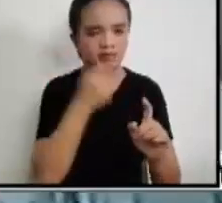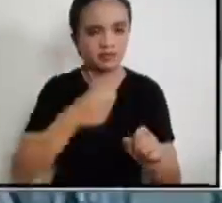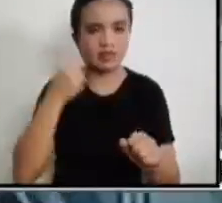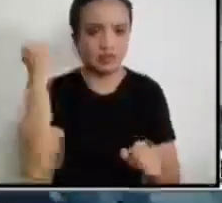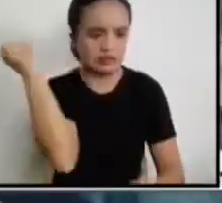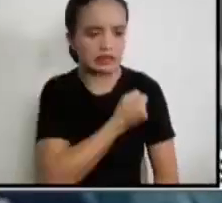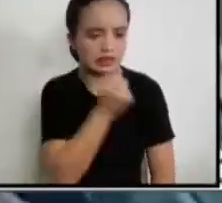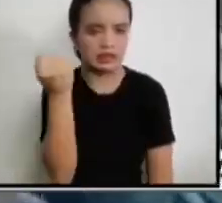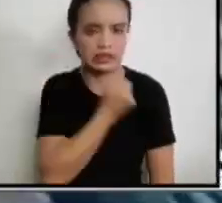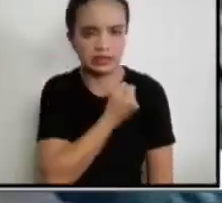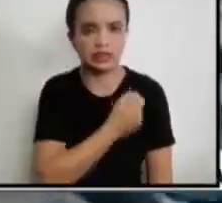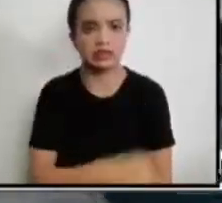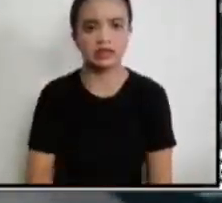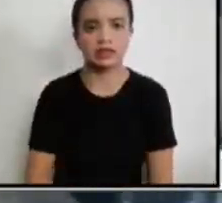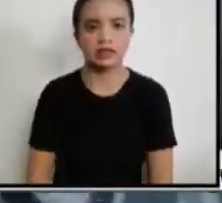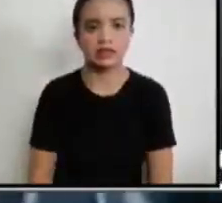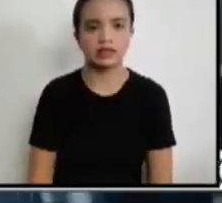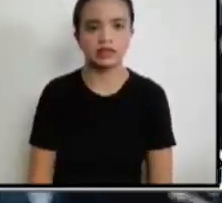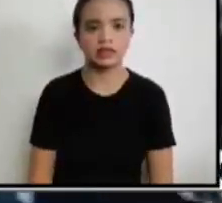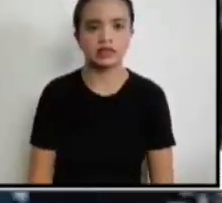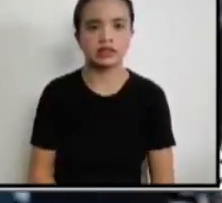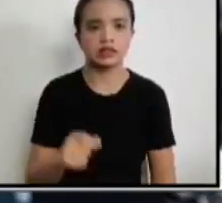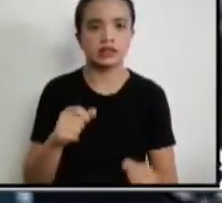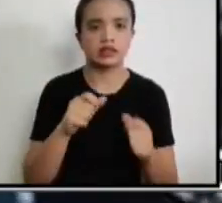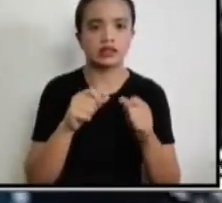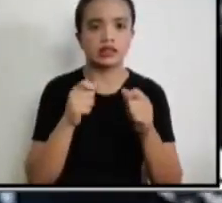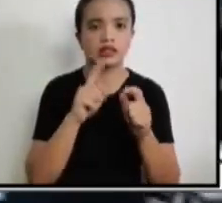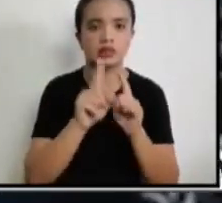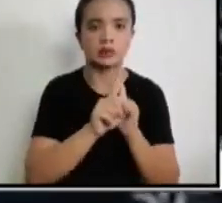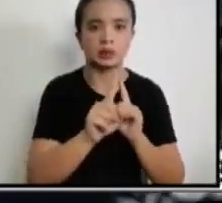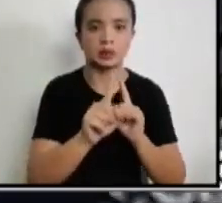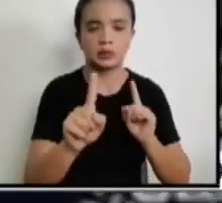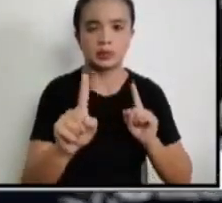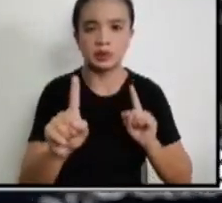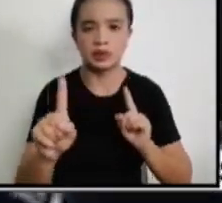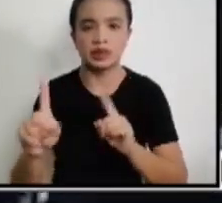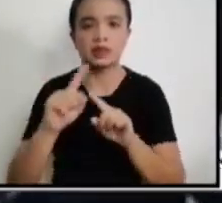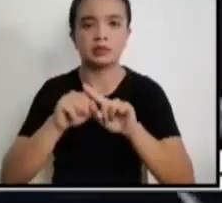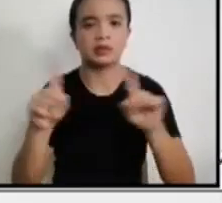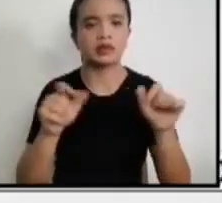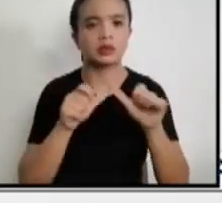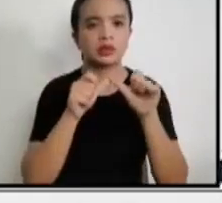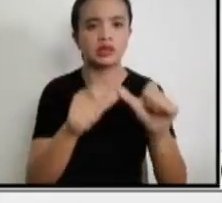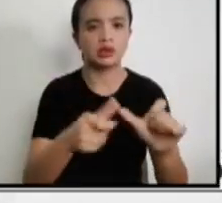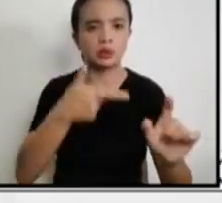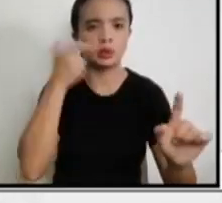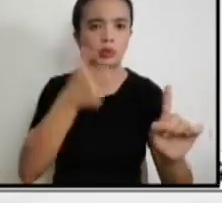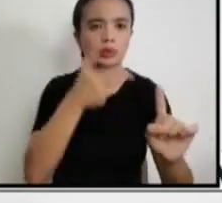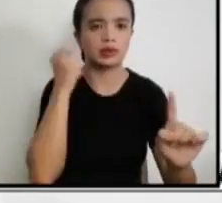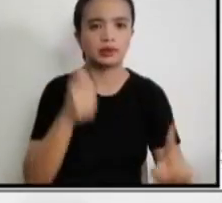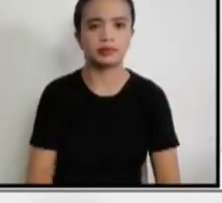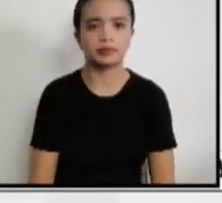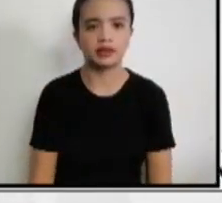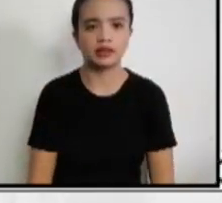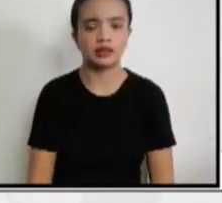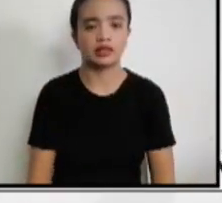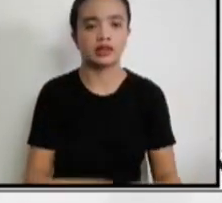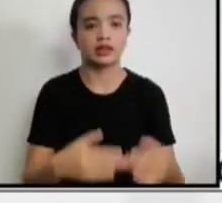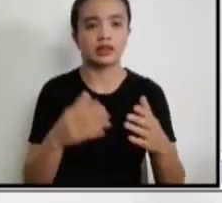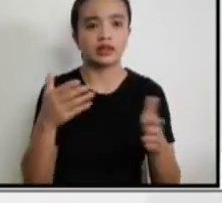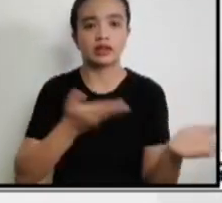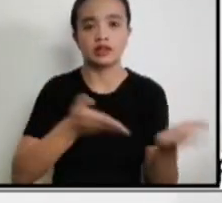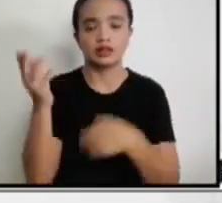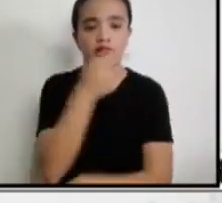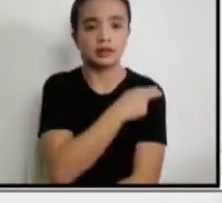pa. Pilit na tumakbo papalayo ang biktima pero patuloy ang pagbaril sa kanya. Agad na dinala sa ospital ang